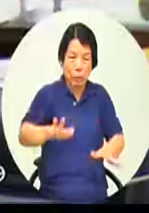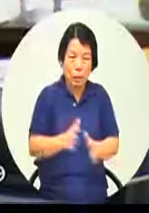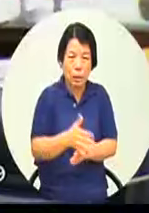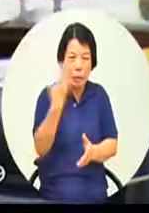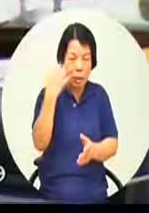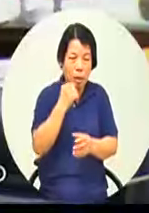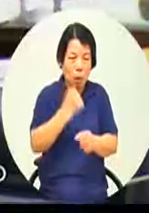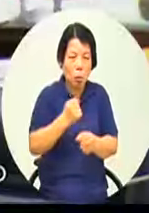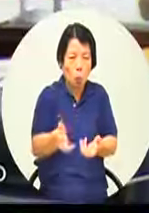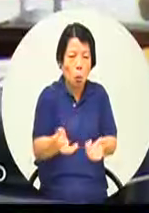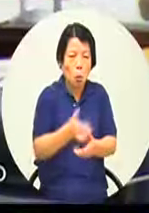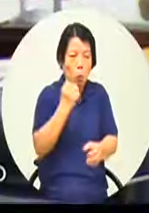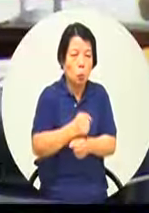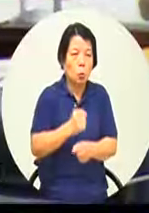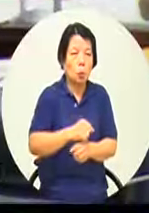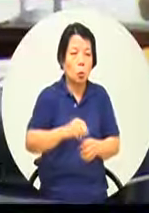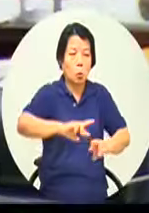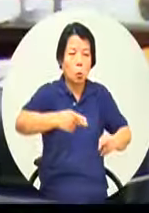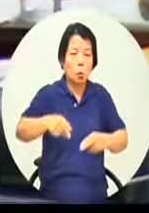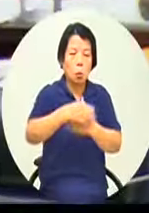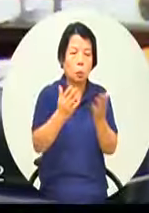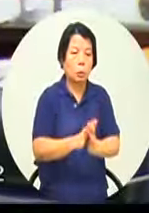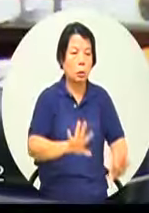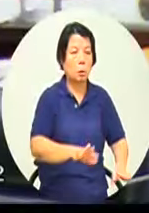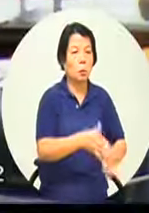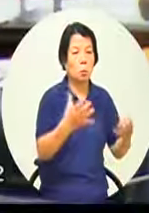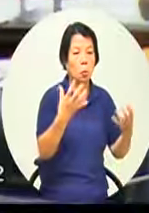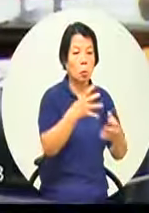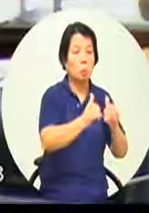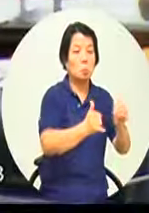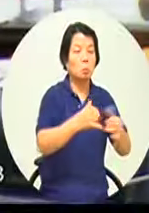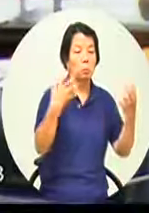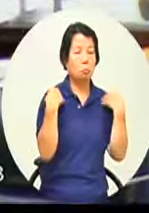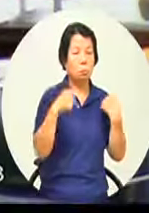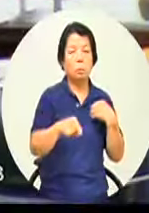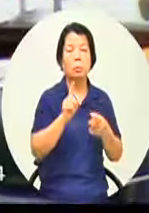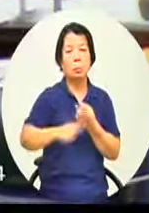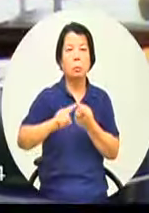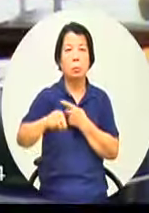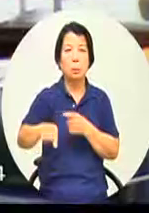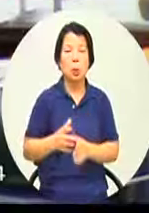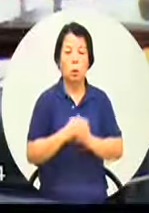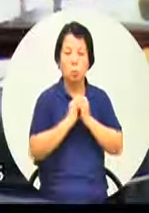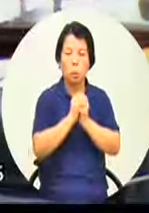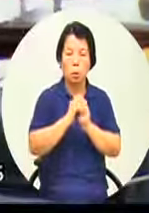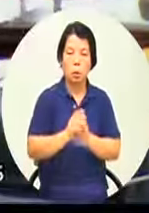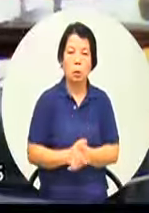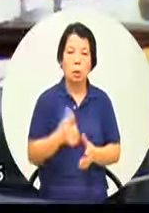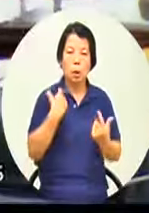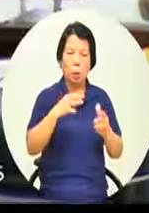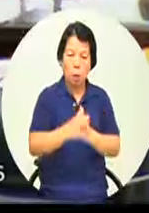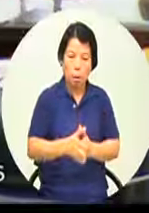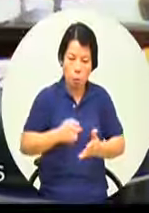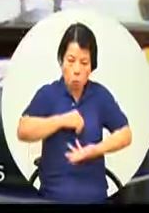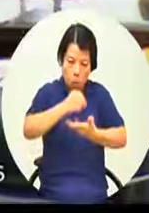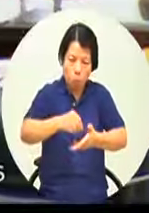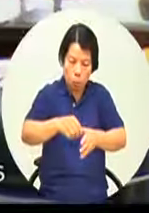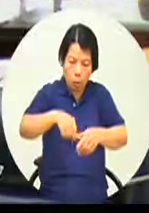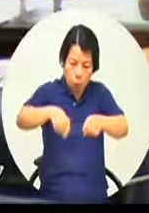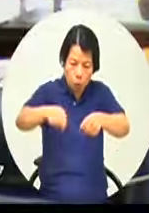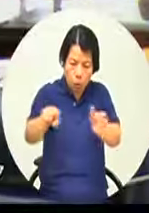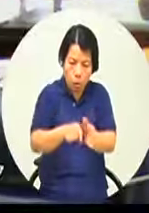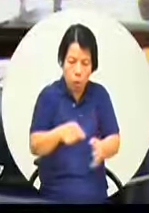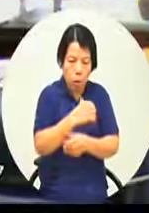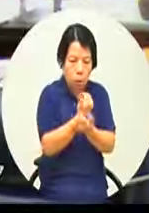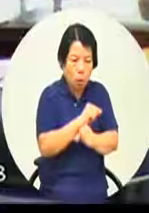了靠我来担，我刚刚没啥的。局长，我要在这边强调的是，我拜托你们在下任何意见之前，去考虑